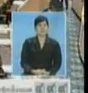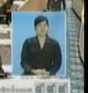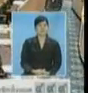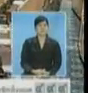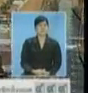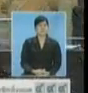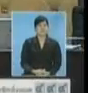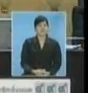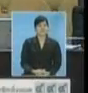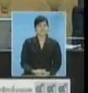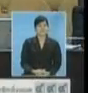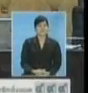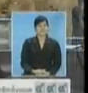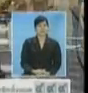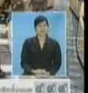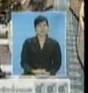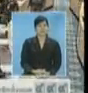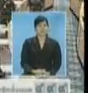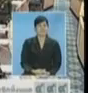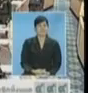เชิญครับ